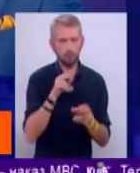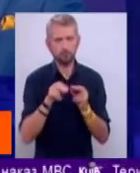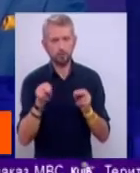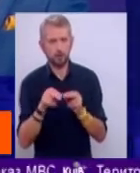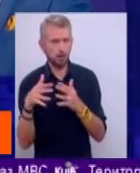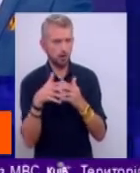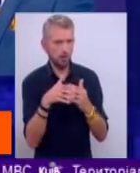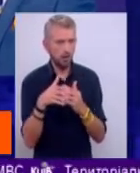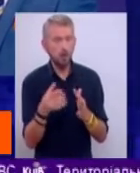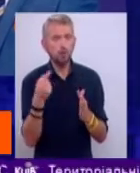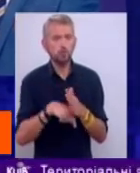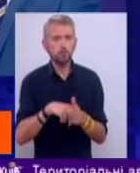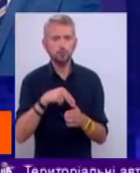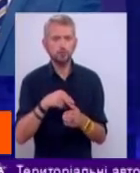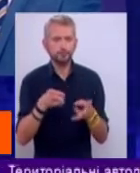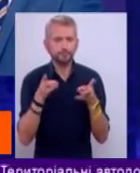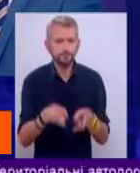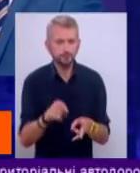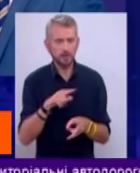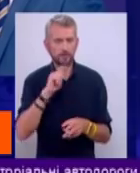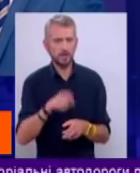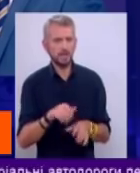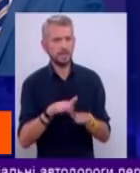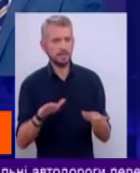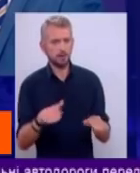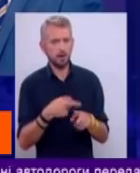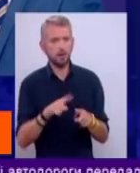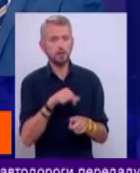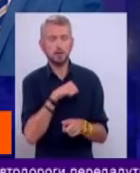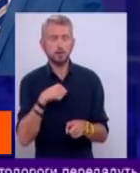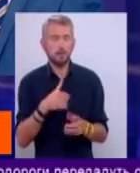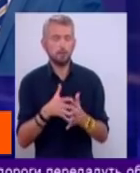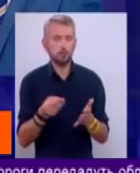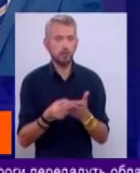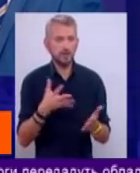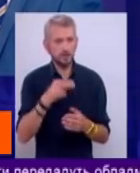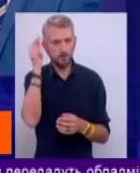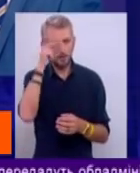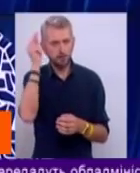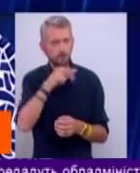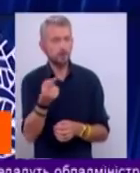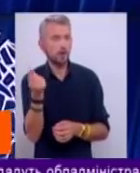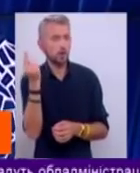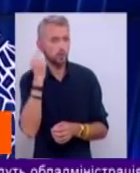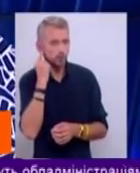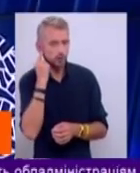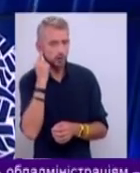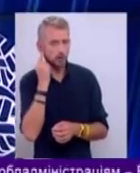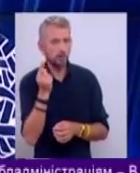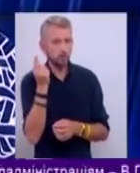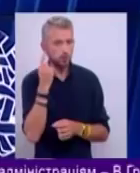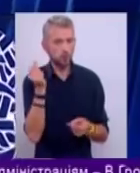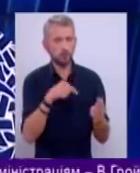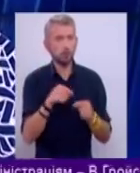що заручниками цієї війни являються саме діти. Це найбільша цінність. Навчитися чути один